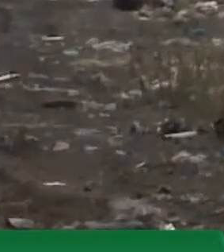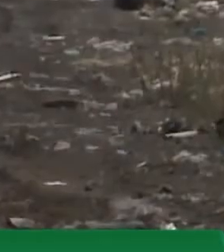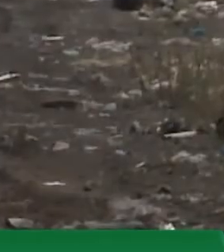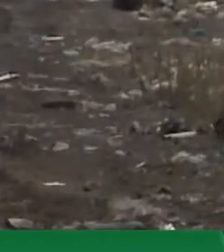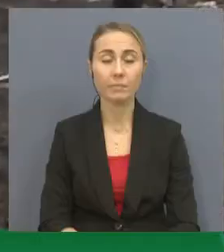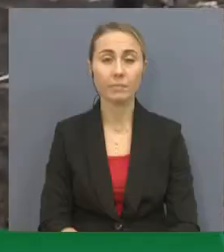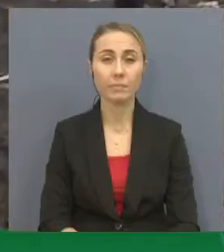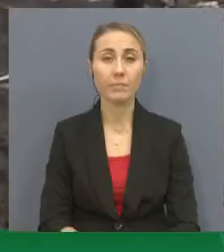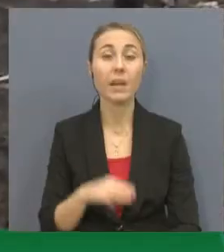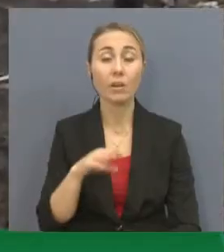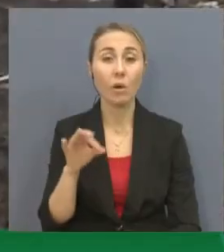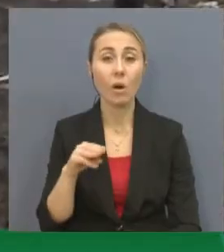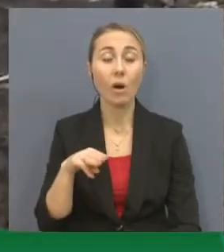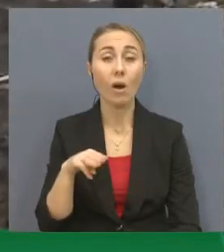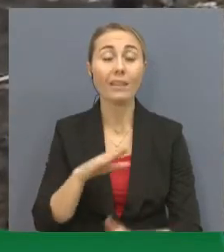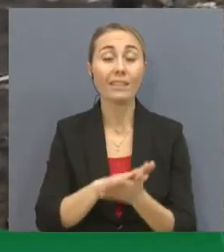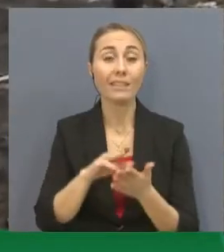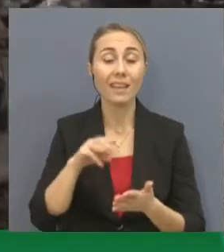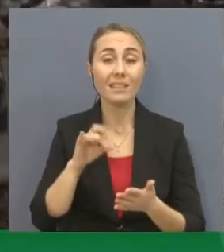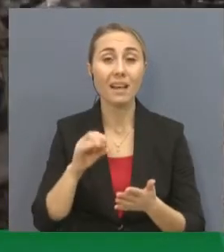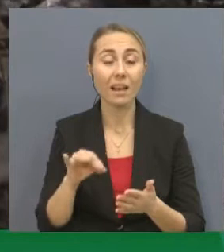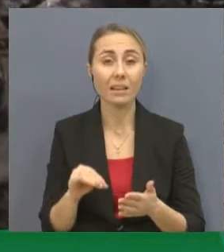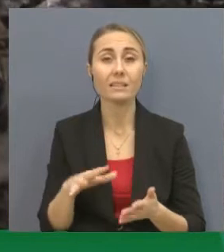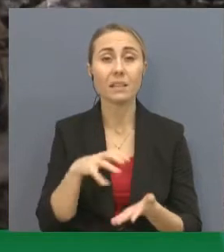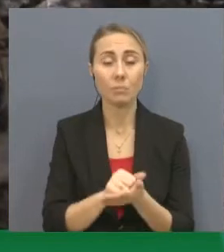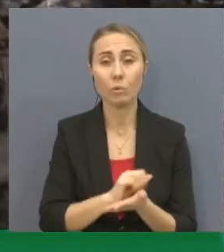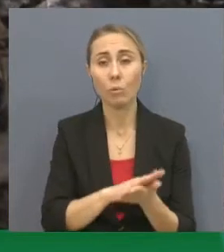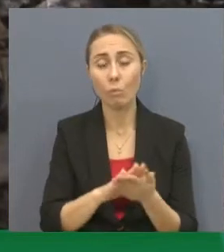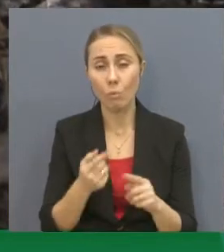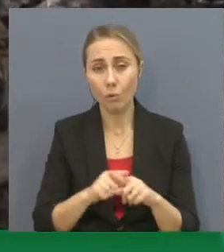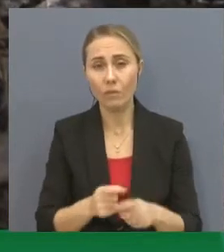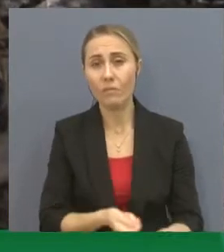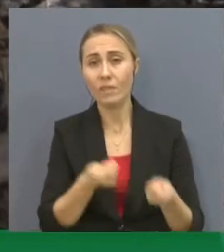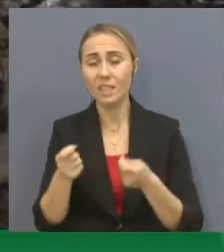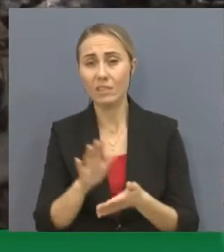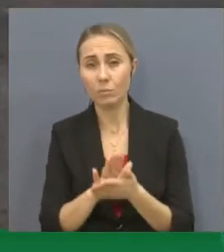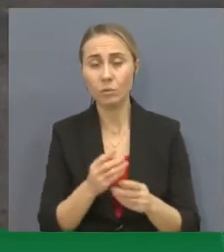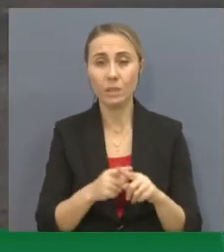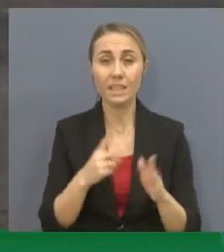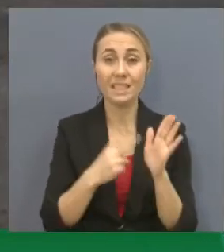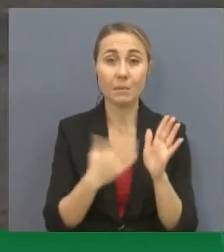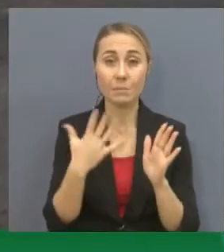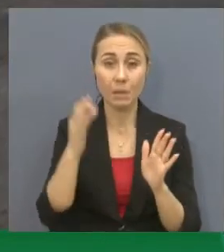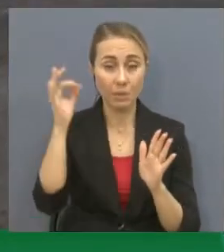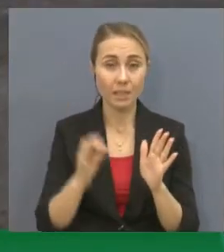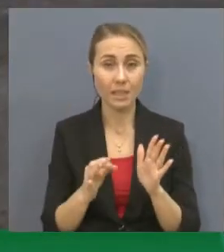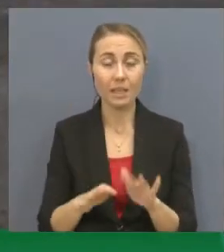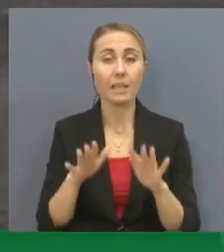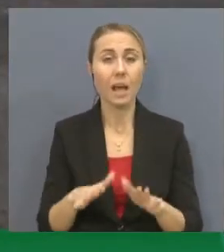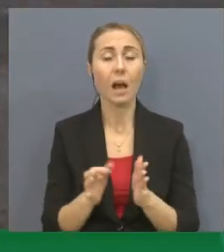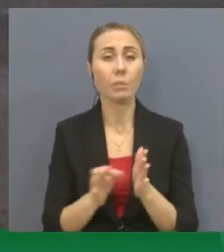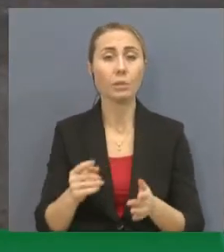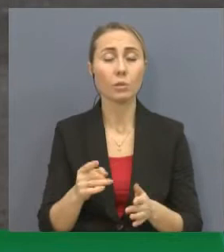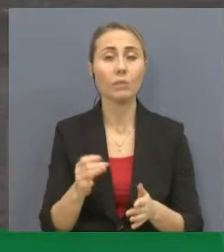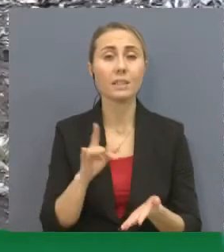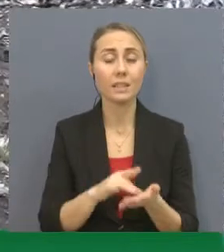товарищества к общей это залог занимаются уборкой улиц города вывоза мусора около 75 процентов территории областного центра